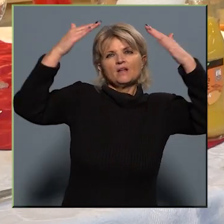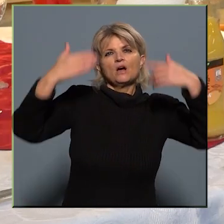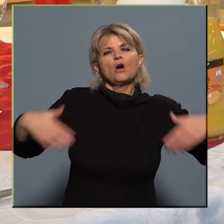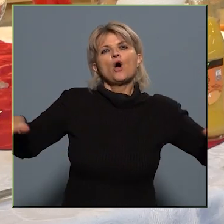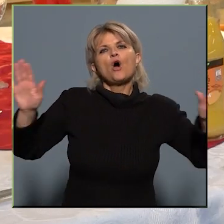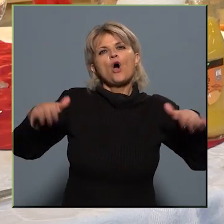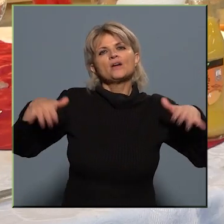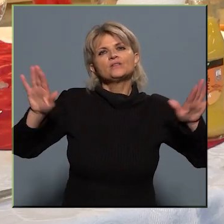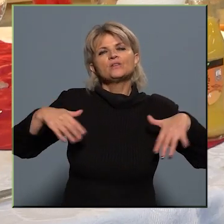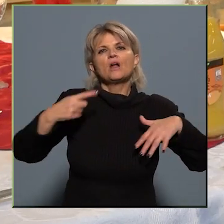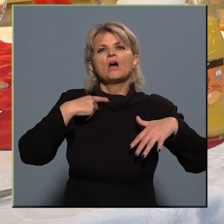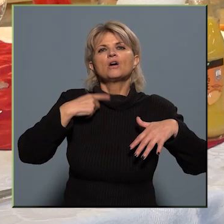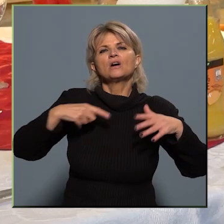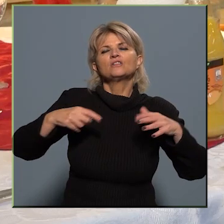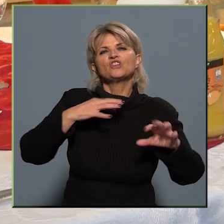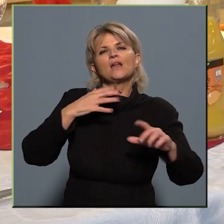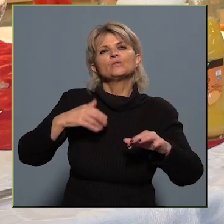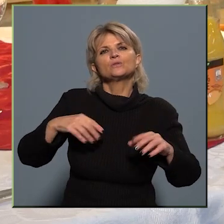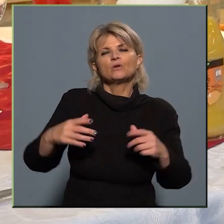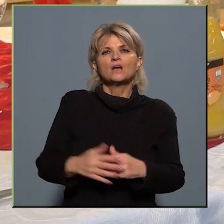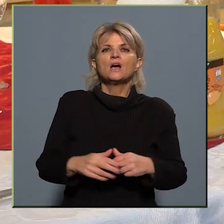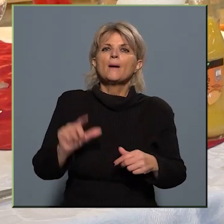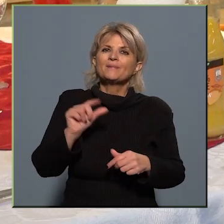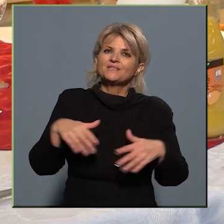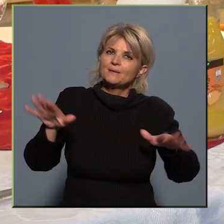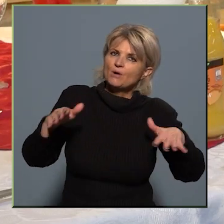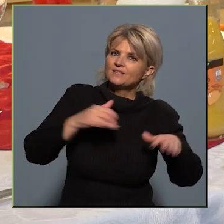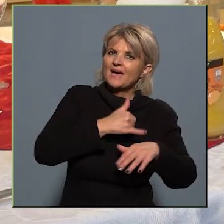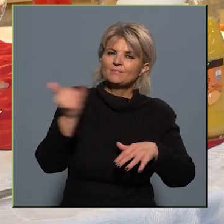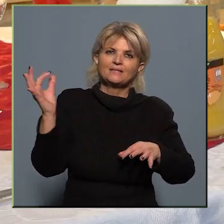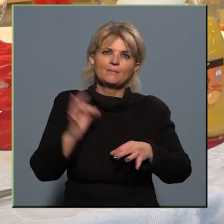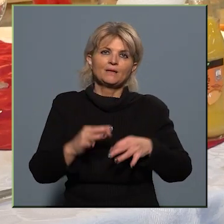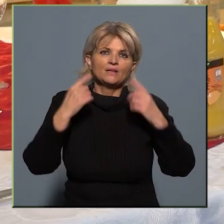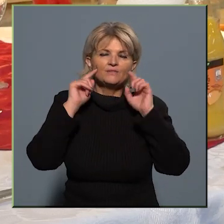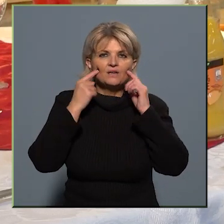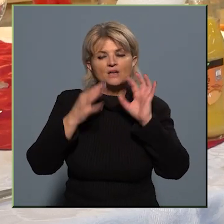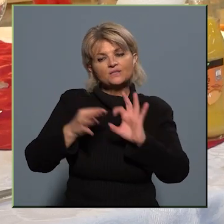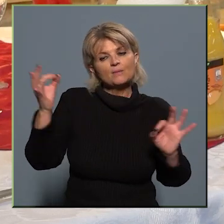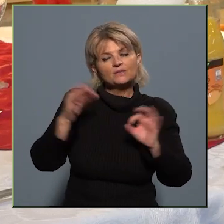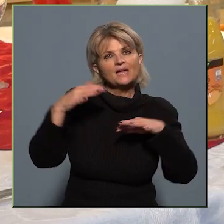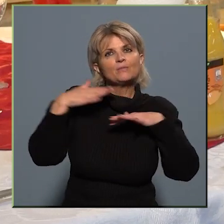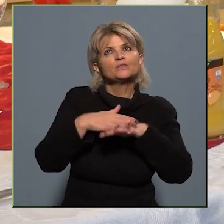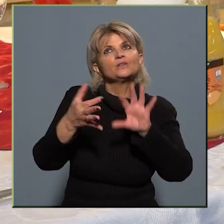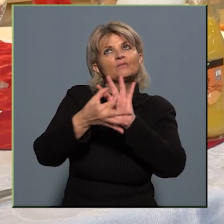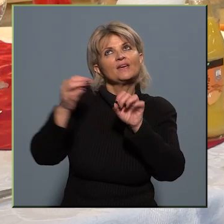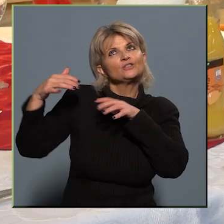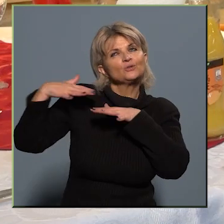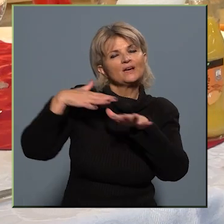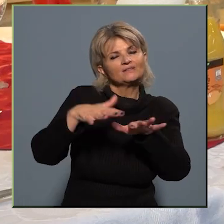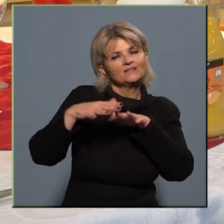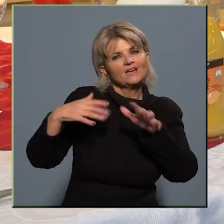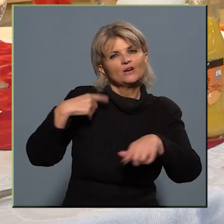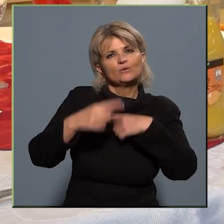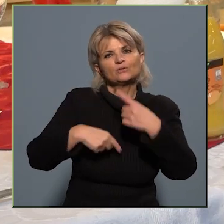csellók, kis madár, most minden pillanat oly vidám, szalmaszába főtt fénysugár horizontján